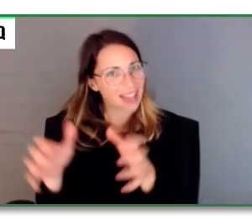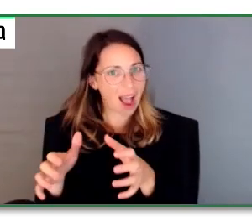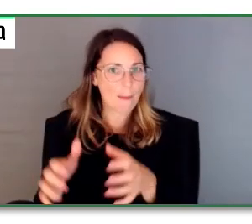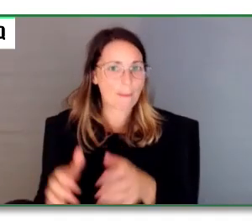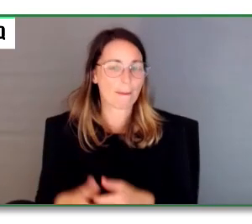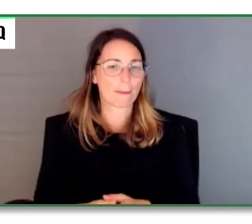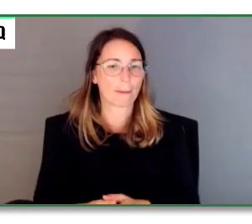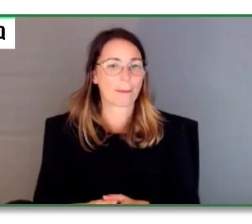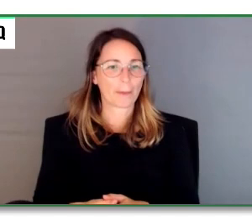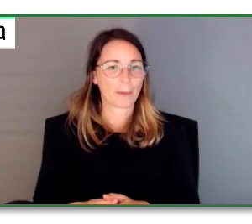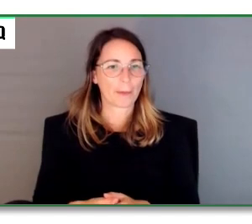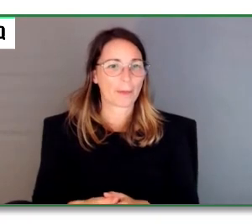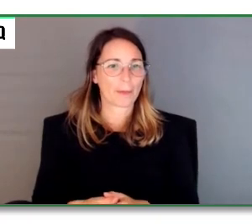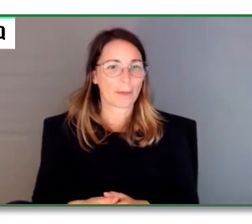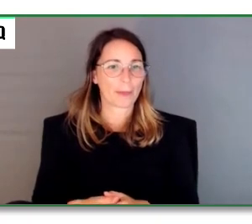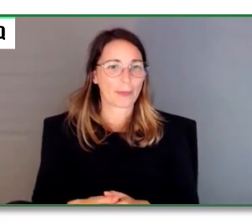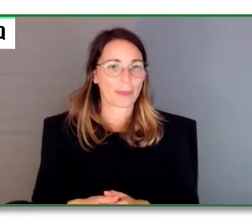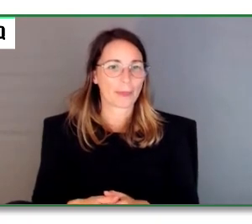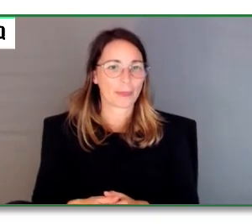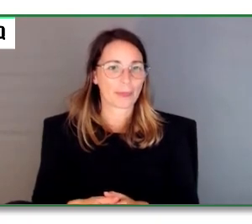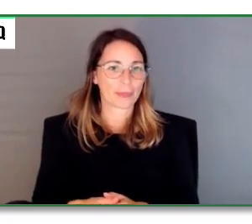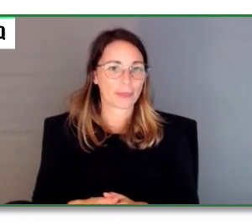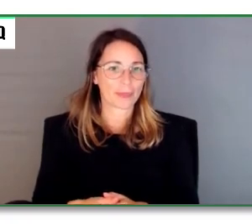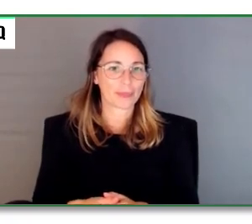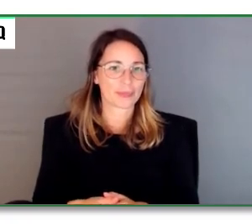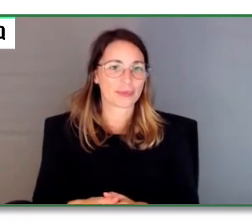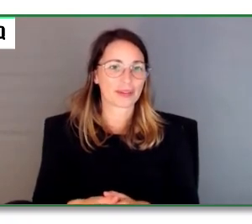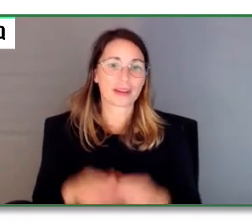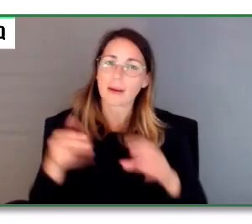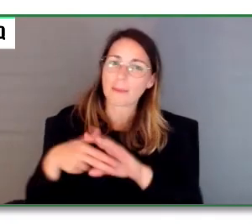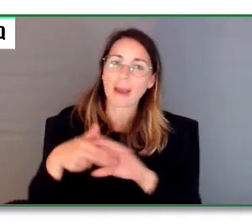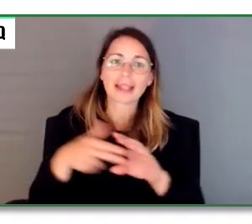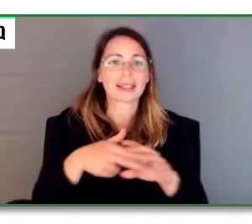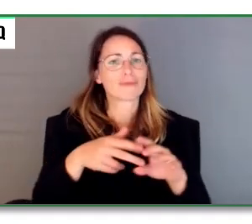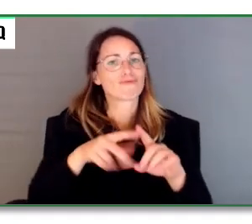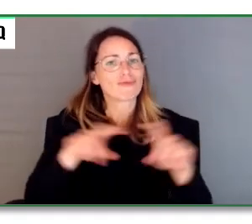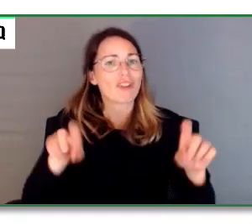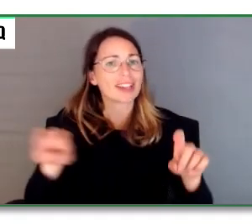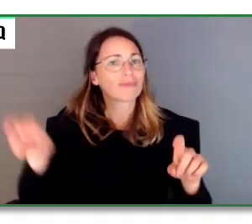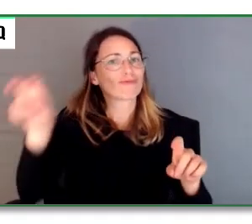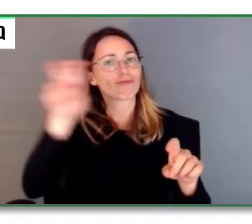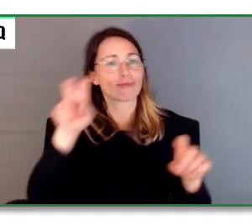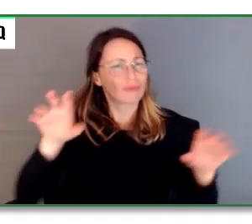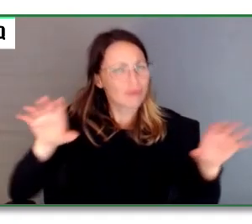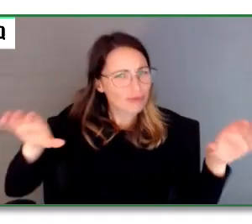et participer à des excursions avec toute la famille.